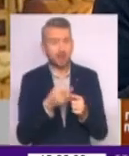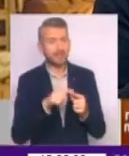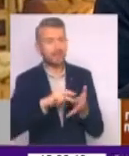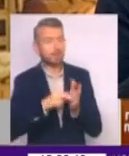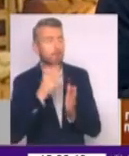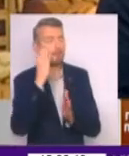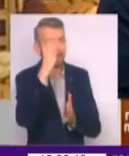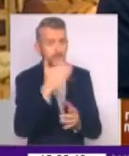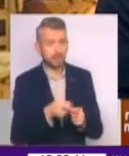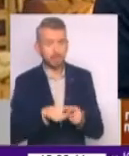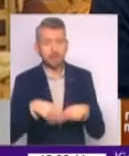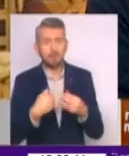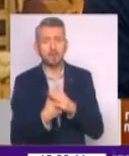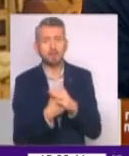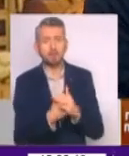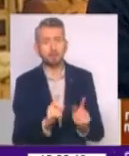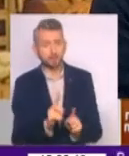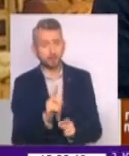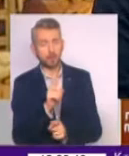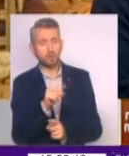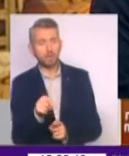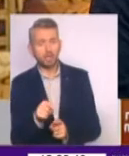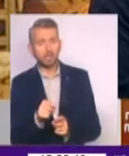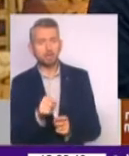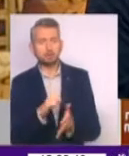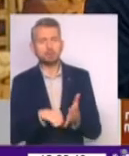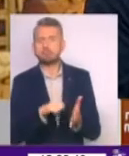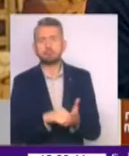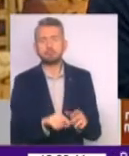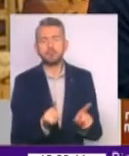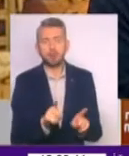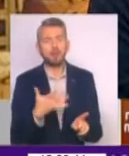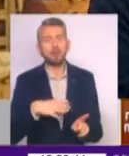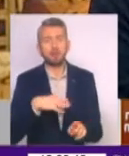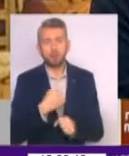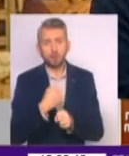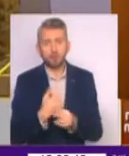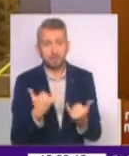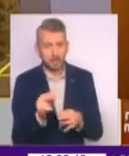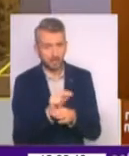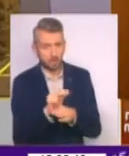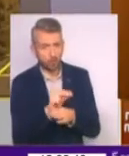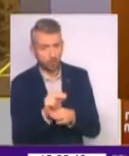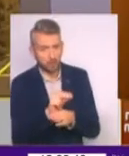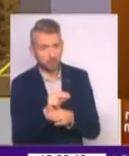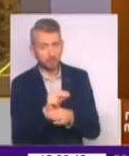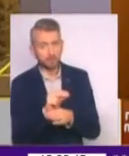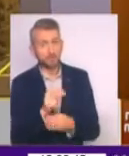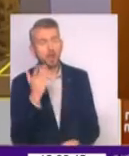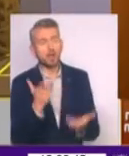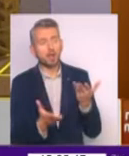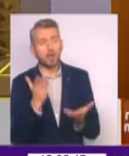підставу. Ну, вони мотивуються тим, типу, навіщо нам робити зараз ремонт,